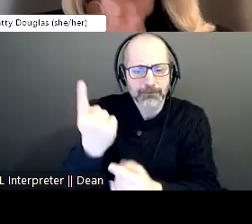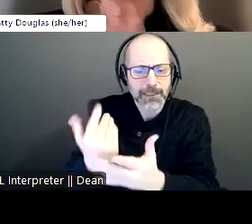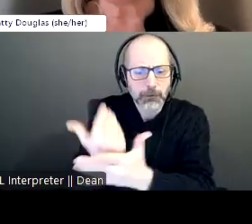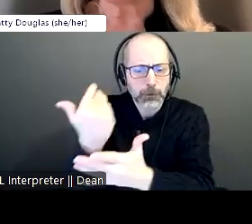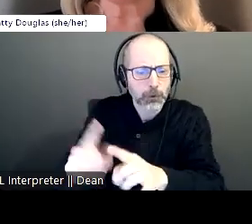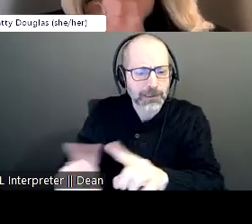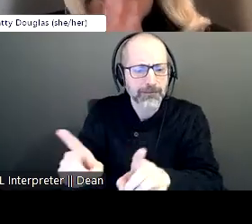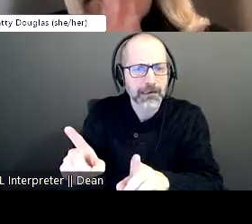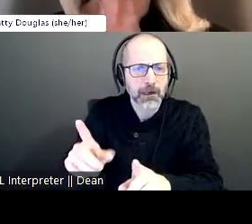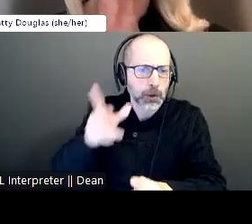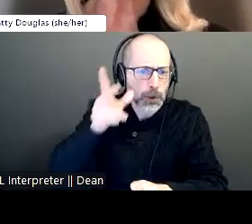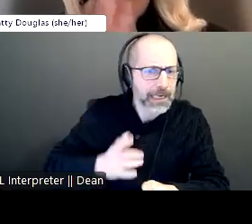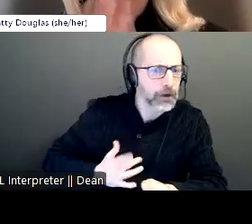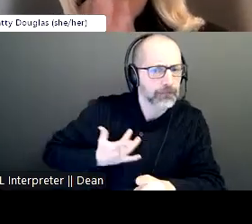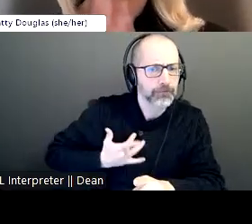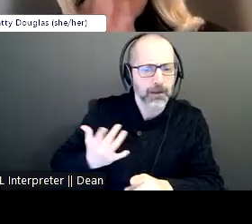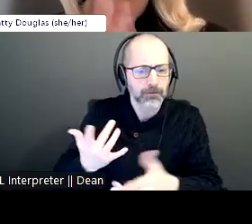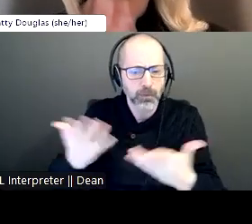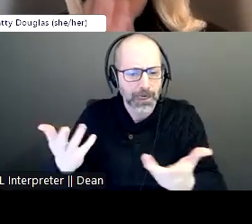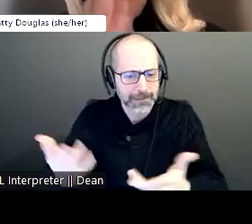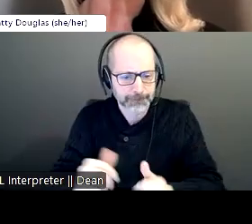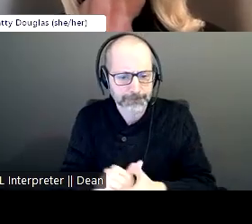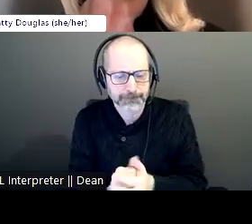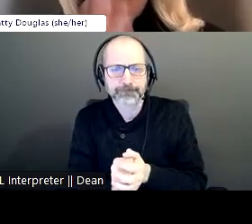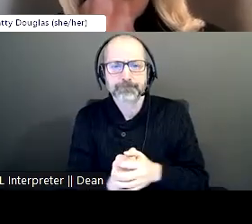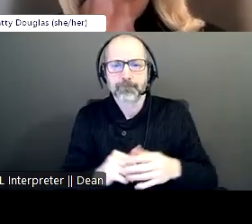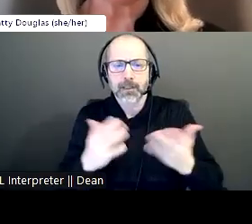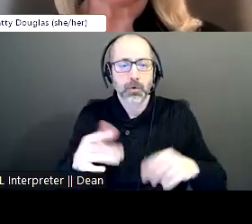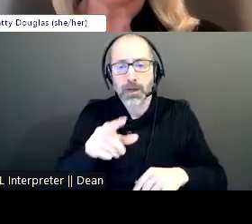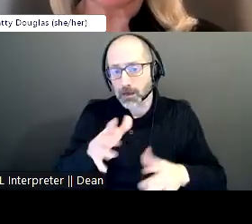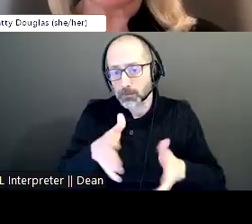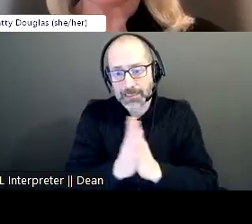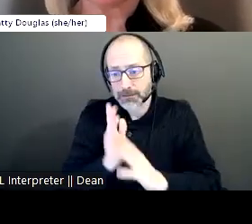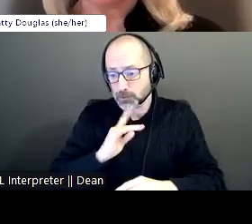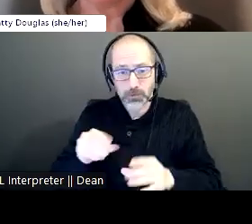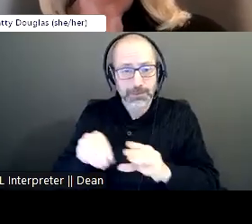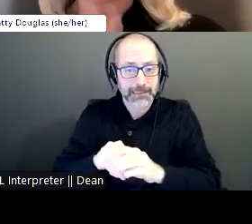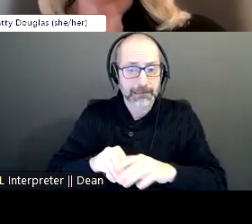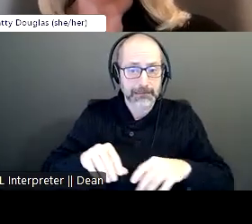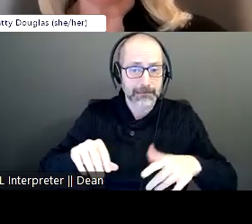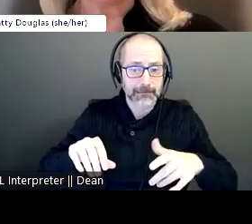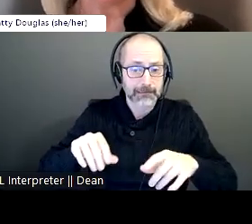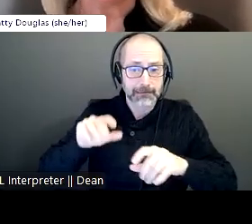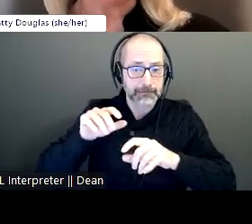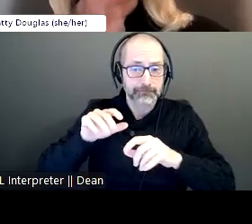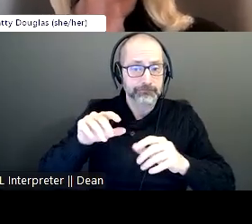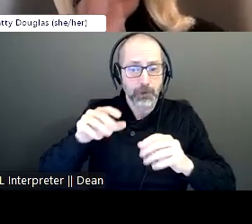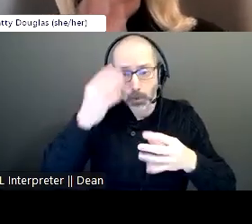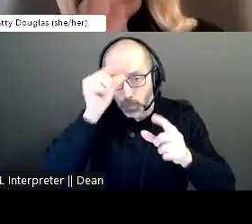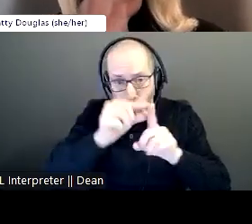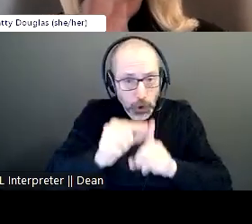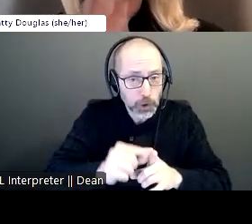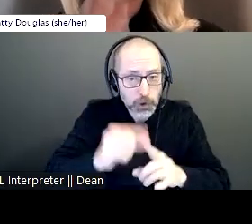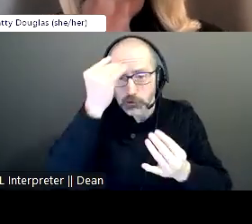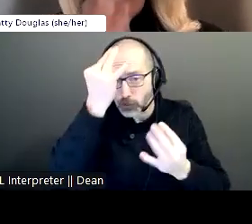une fois, lorsqu'on aura visionné le film, 7 à 7. Pendant 20 secondes, je vous demande de noter des mots, des phrases, des idées qui vous viennent à